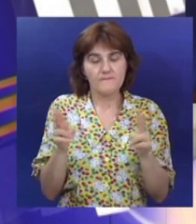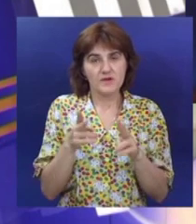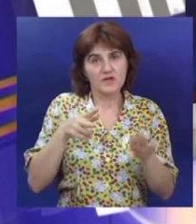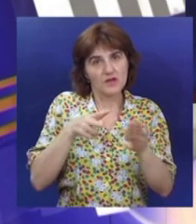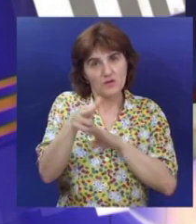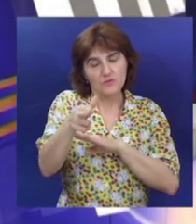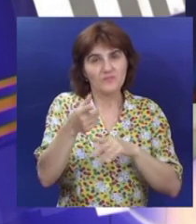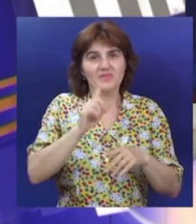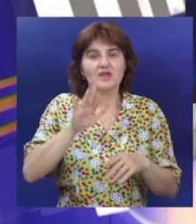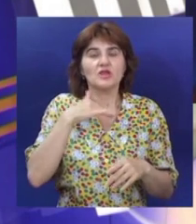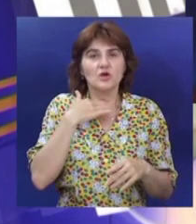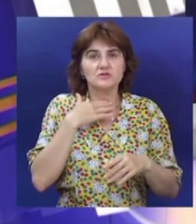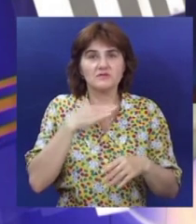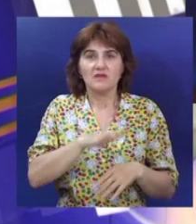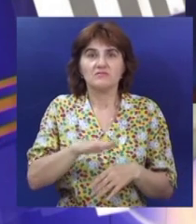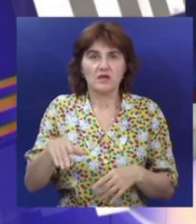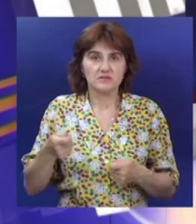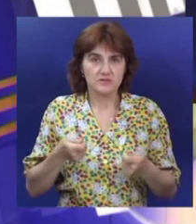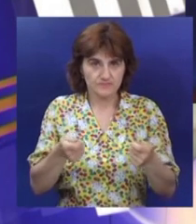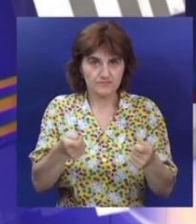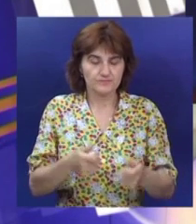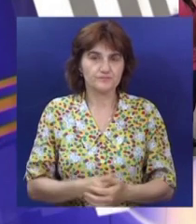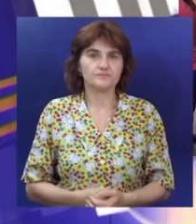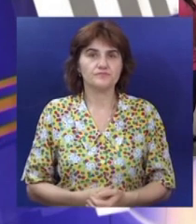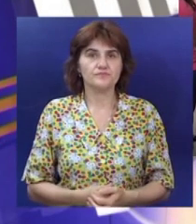neka odeljenja zbog nedovoljnog broja dece.